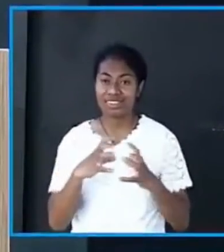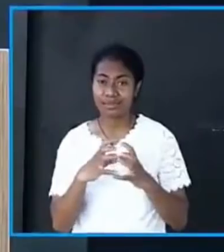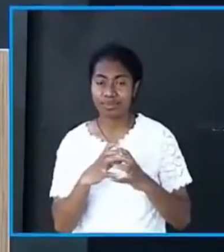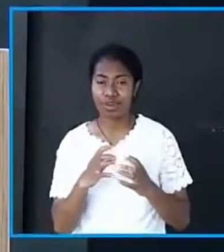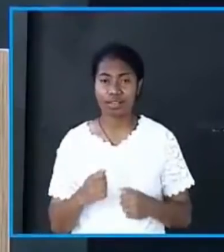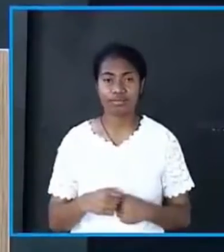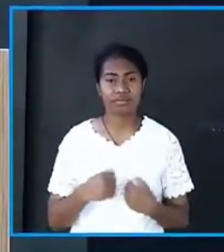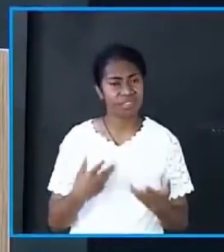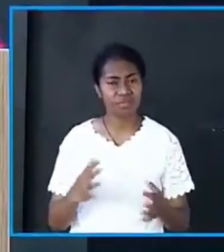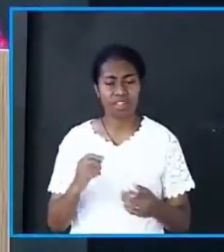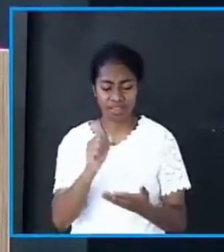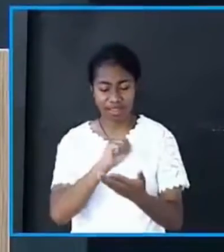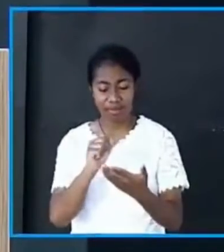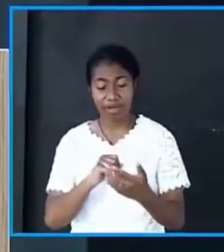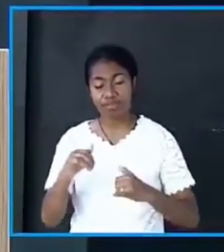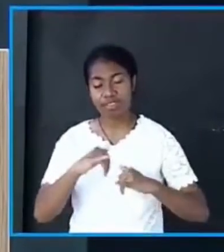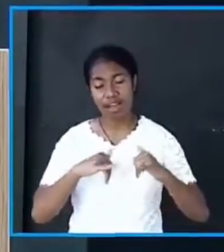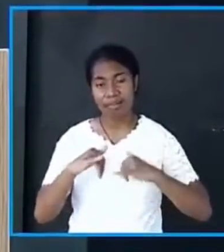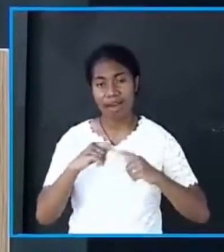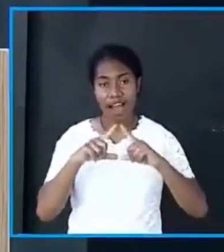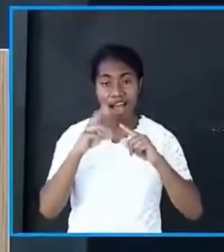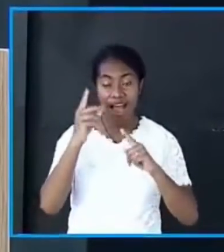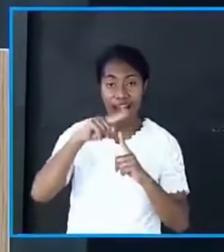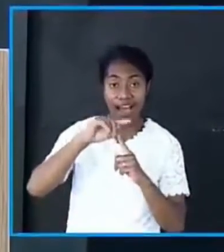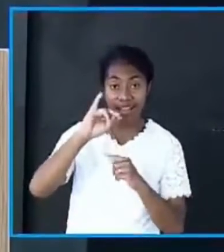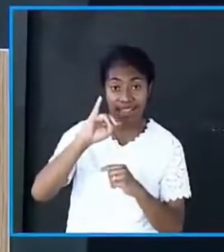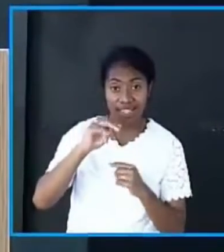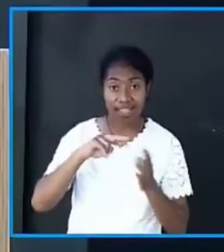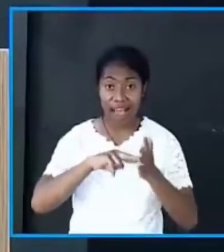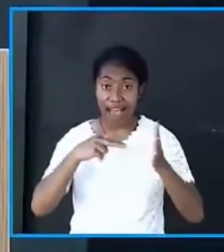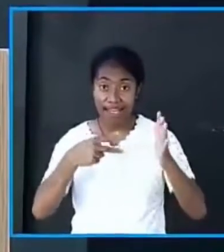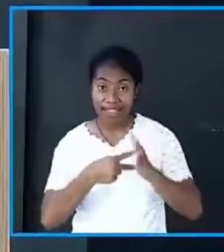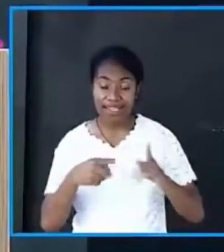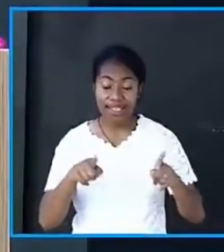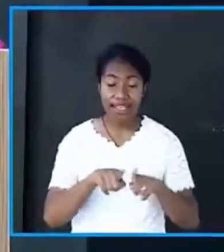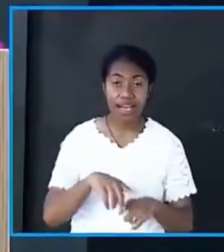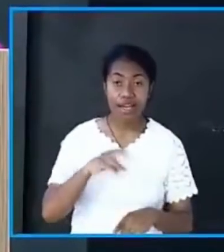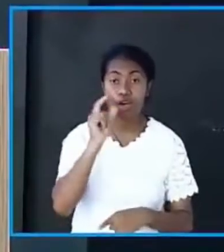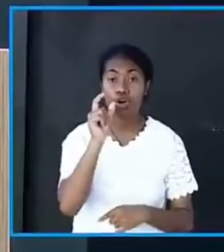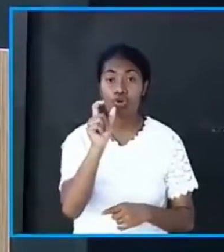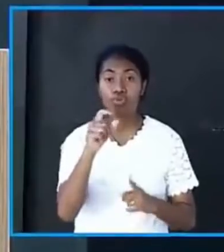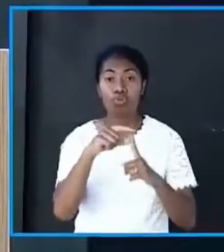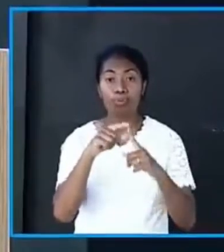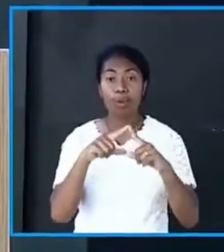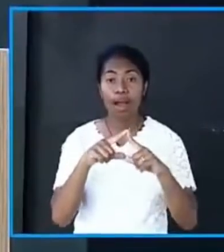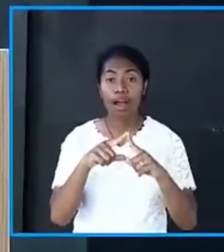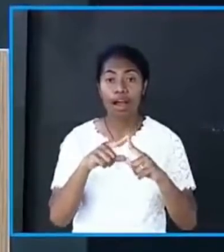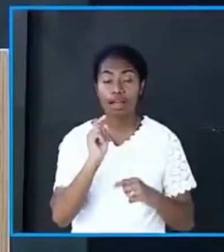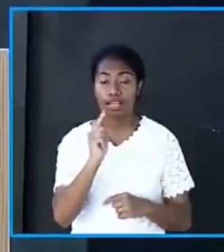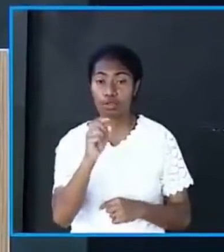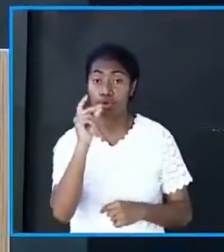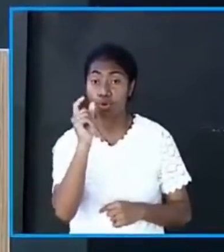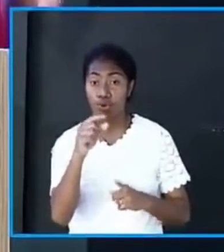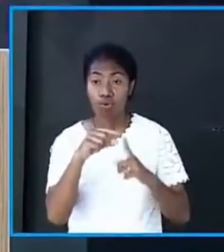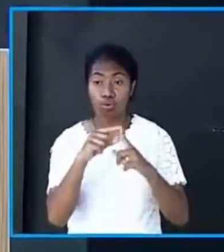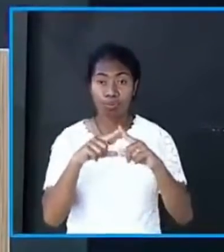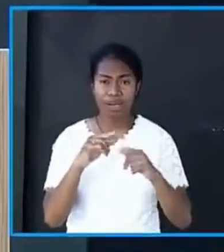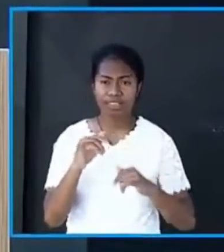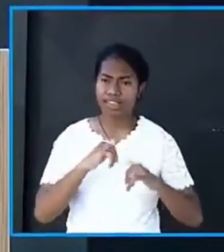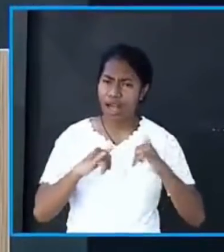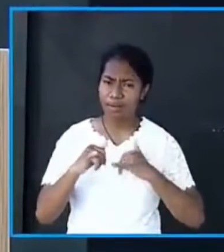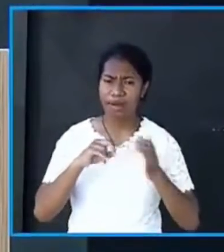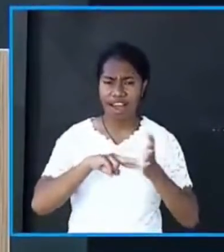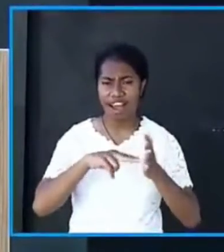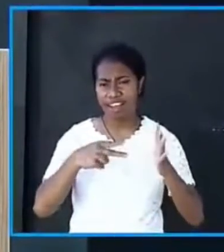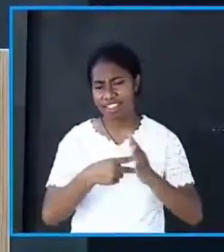itu sama arti dengan rupa-rupa sama arti dengan gambar kadang-kadang Alkitab hanya